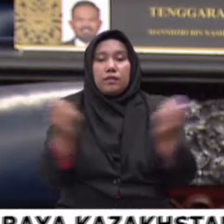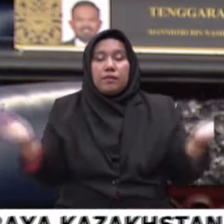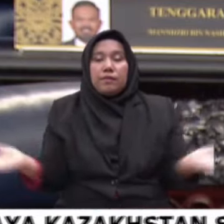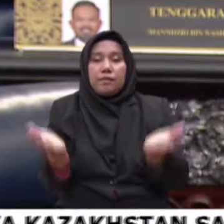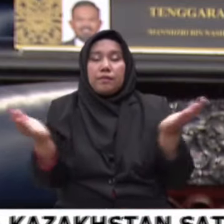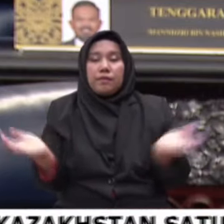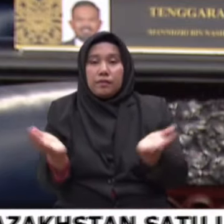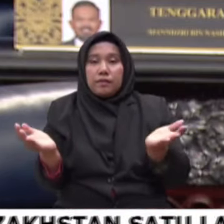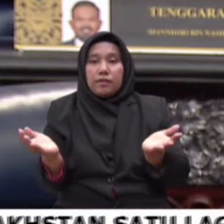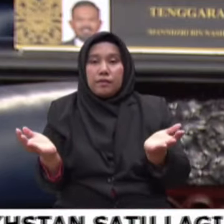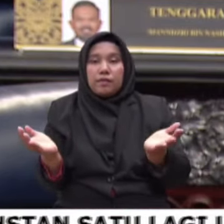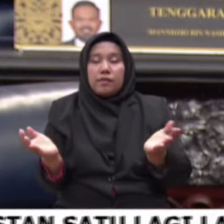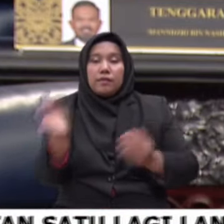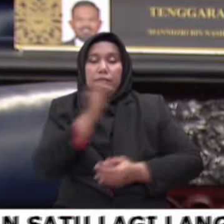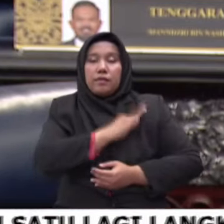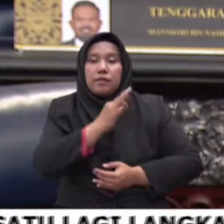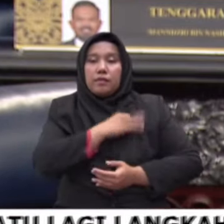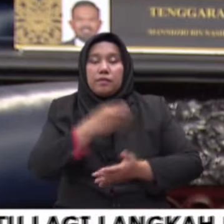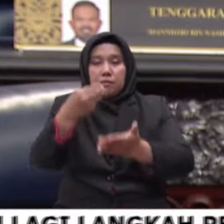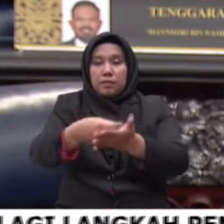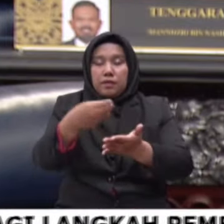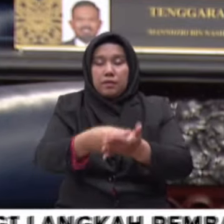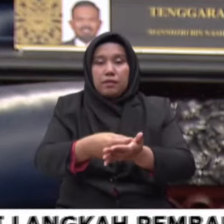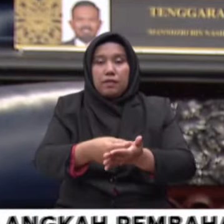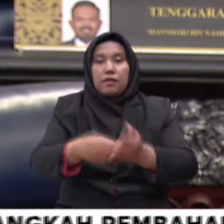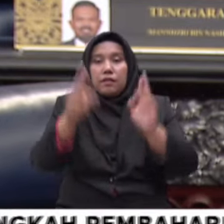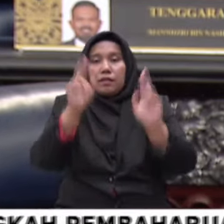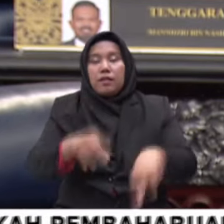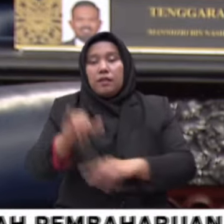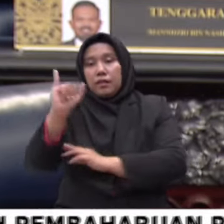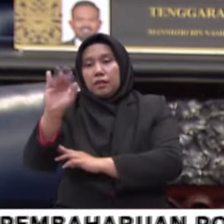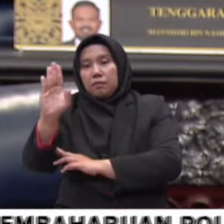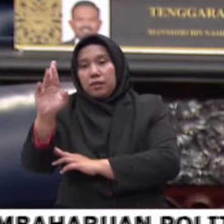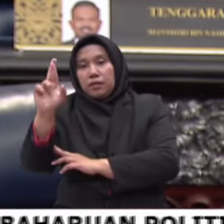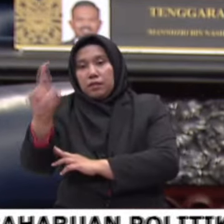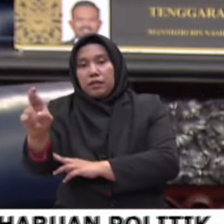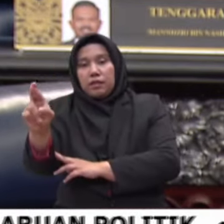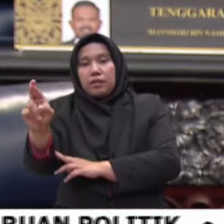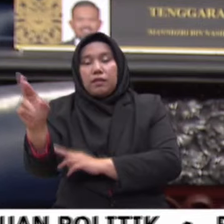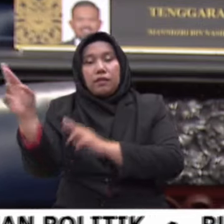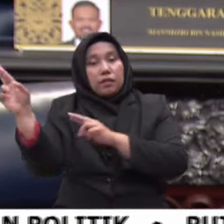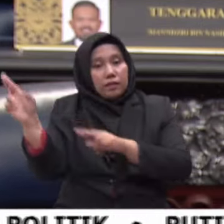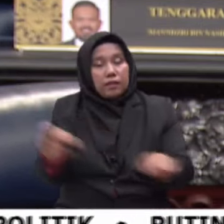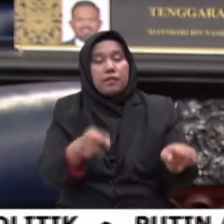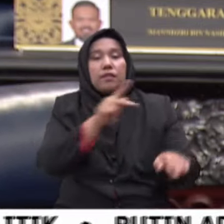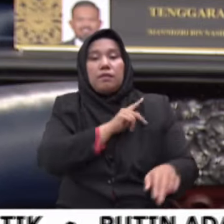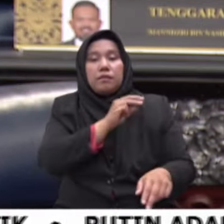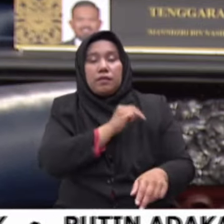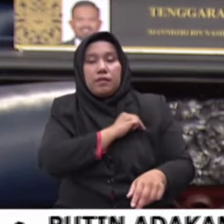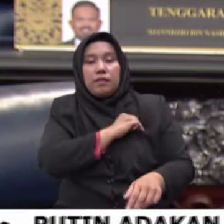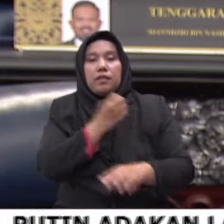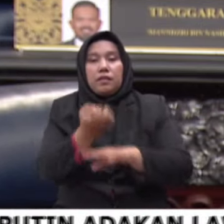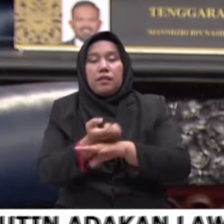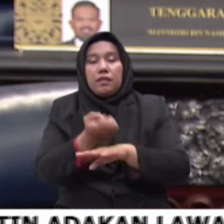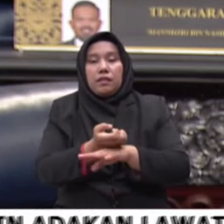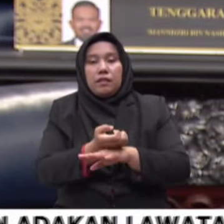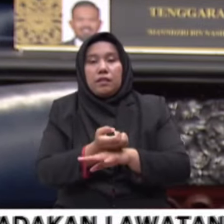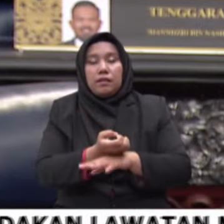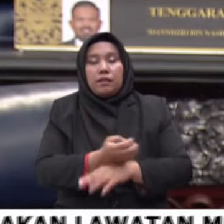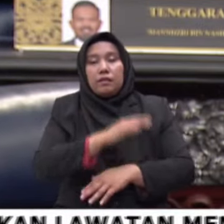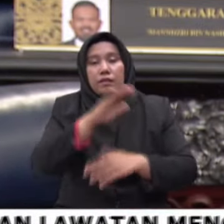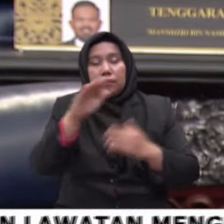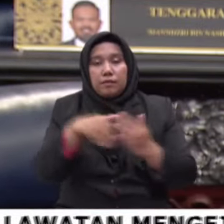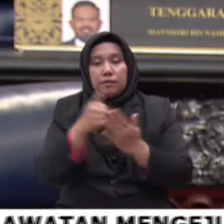pelaksanaan inisiatif pendapatan rakyat IPR yang direncanakan oleh Kementerian Ekonomi. Menerusi sinergi tersebut, segala